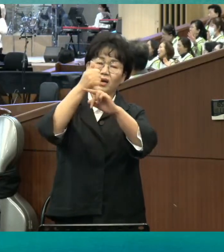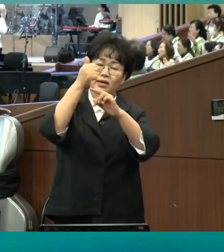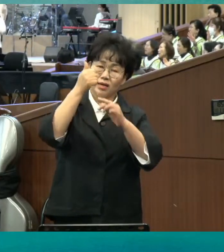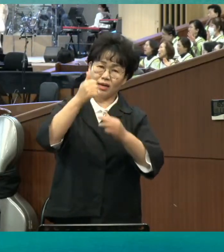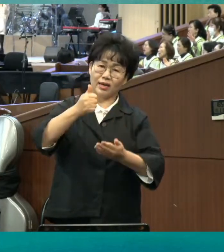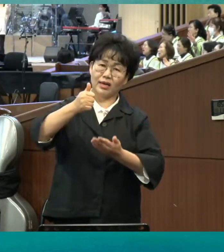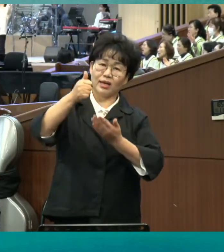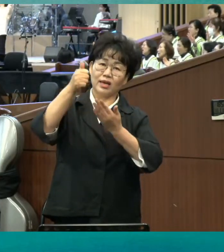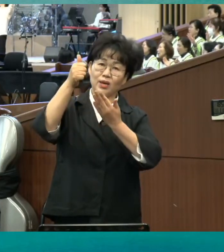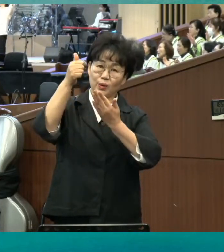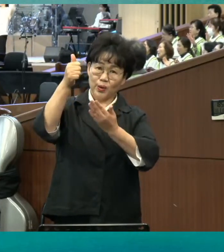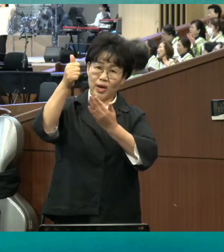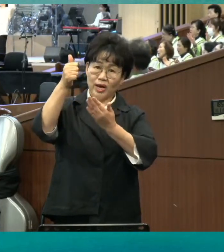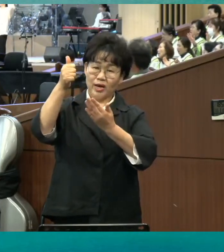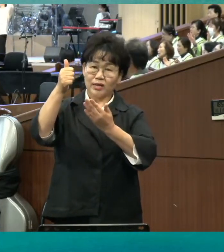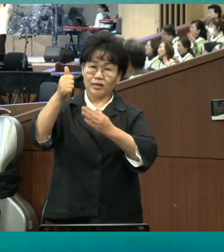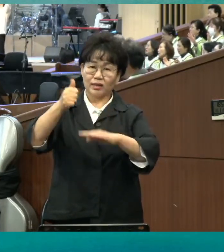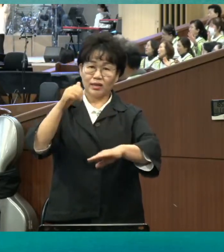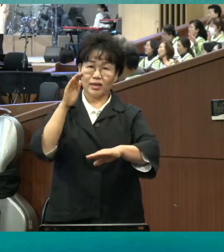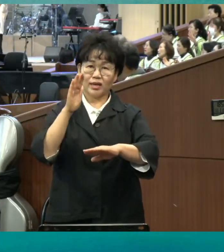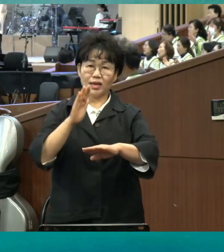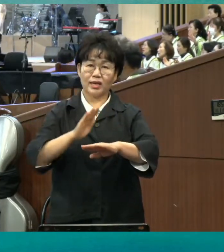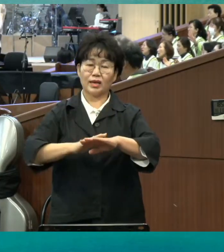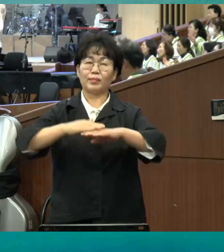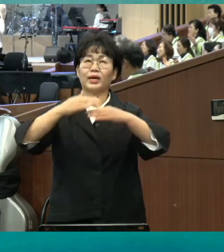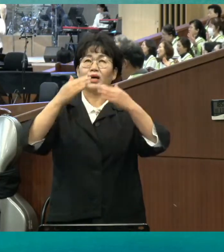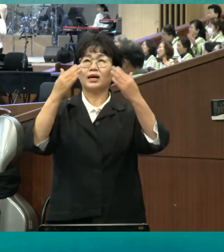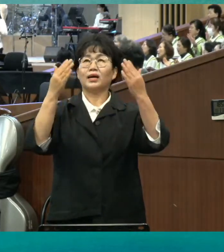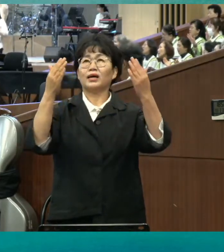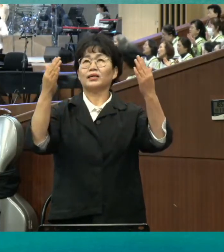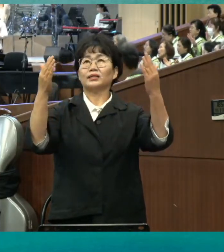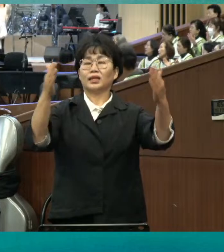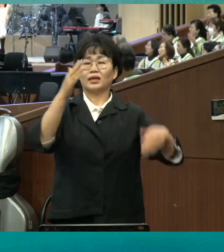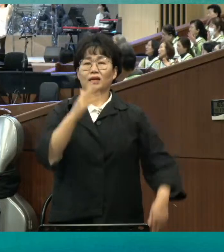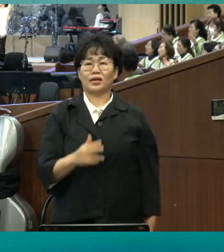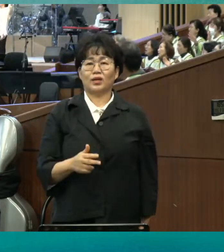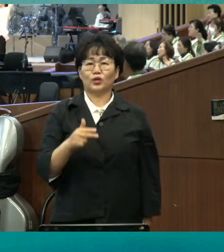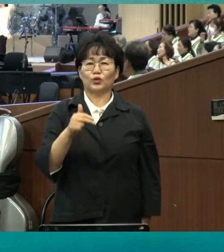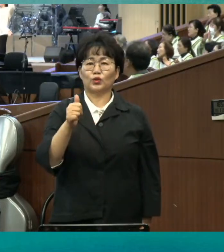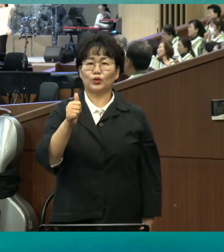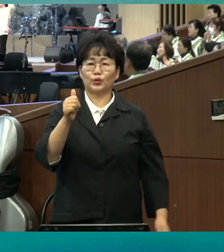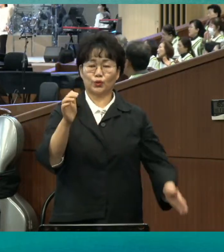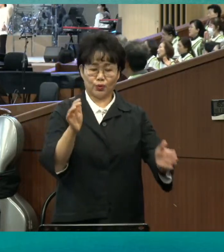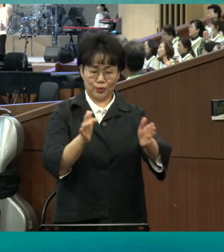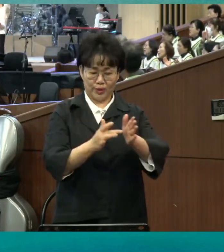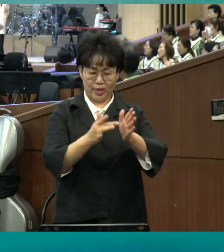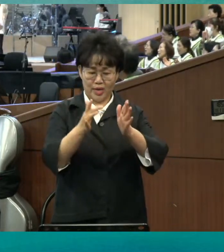왕의 왕께 만세. 주